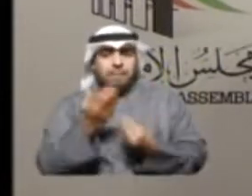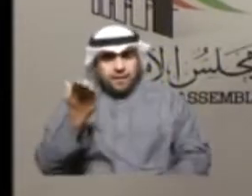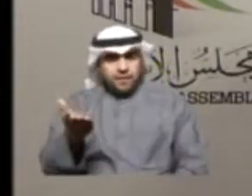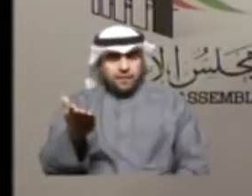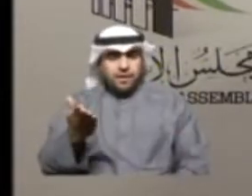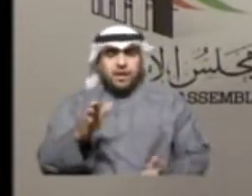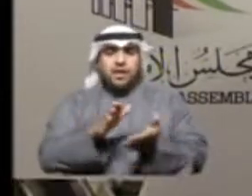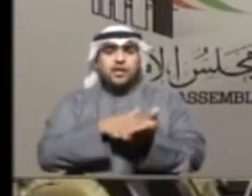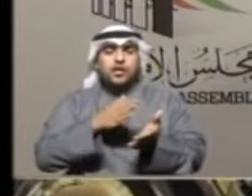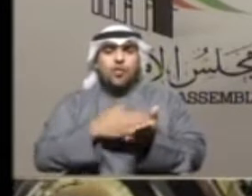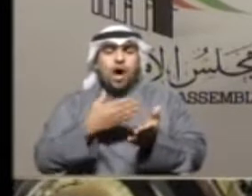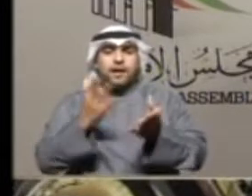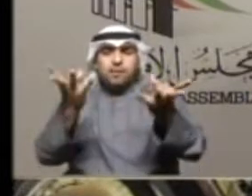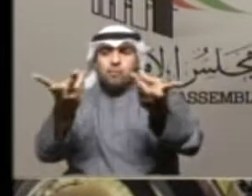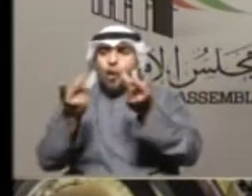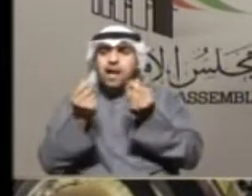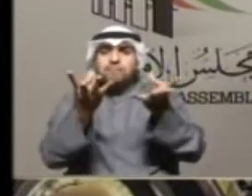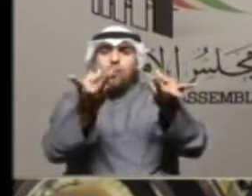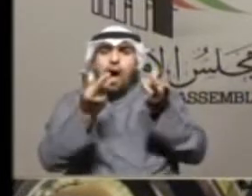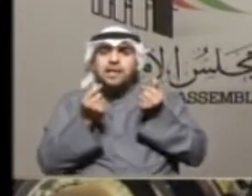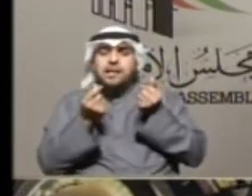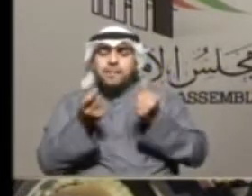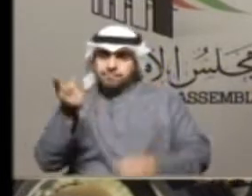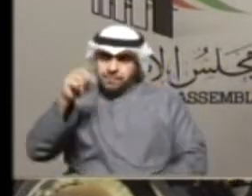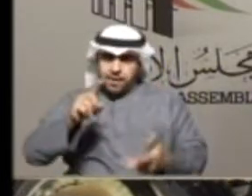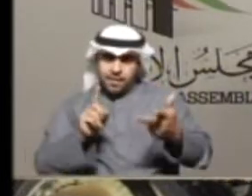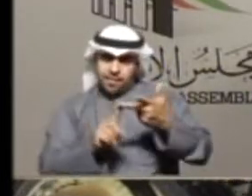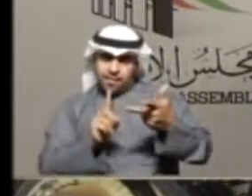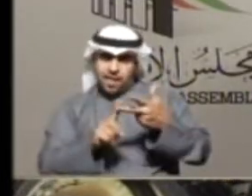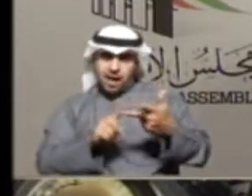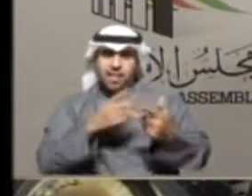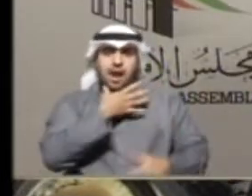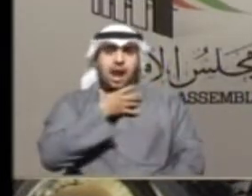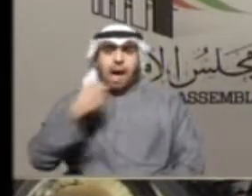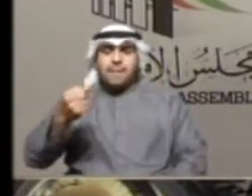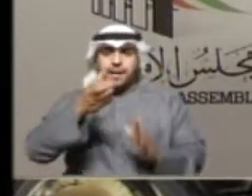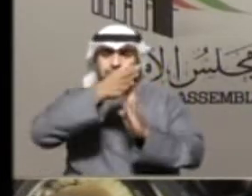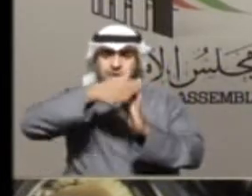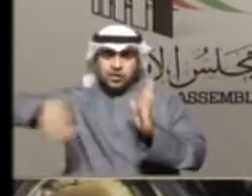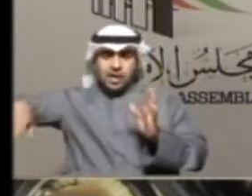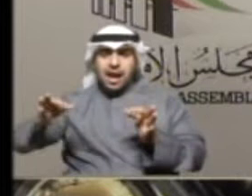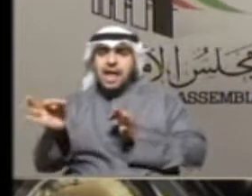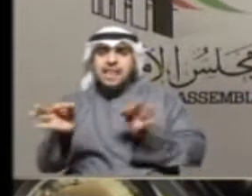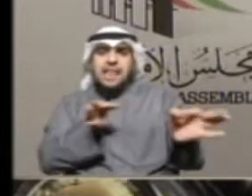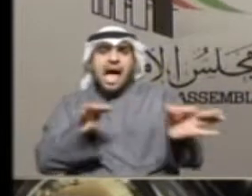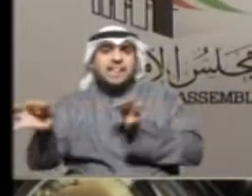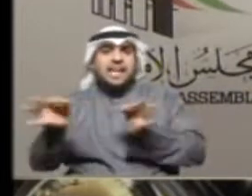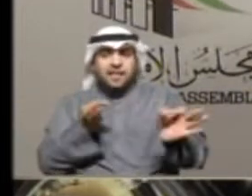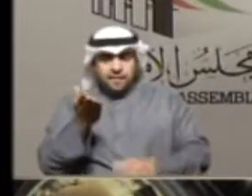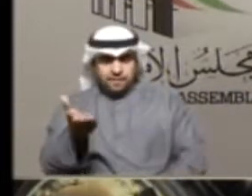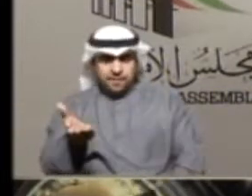الإخوان في ديوان المحاسبة والأمانة العامة للمجلس الأعلى للتخطيط